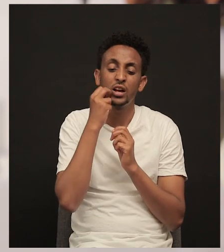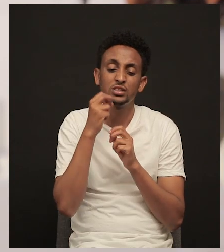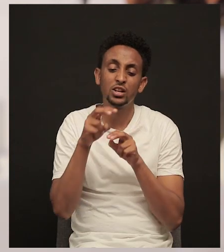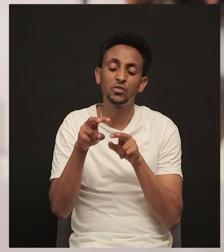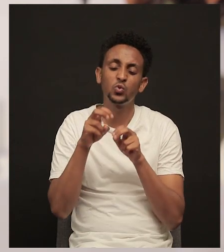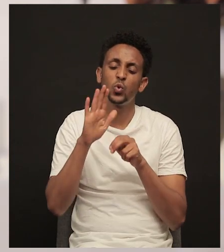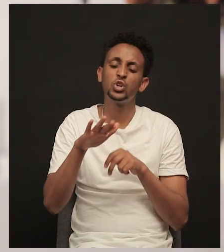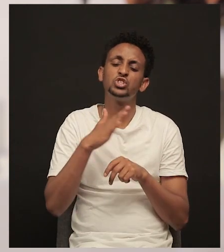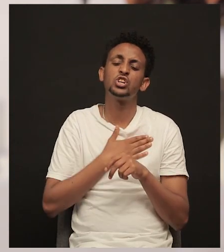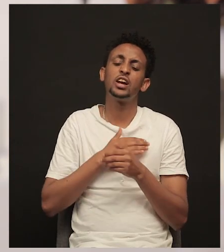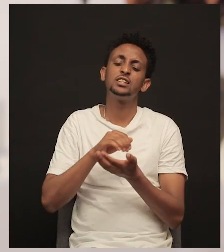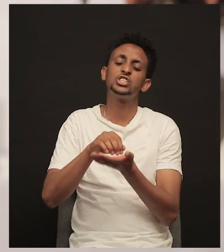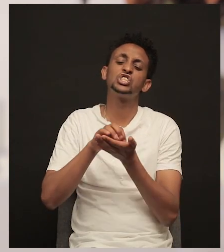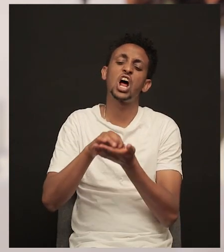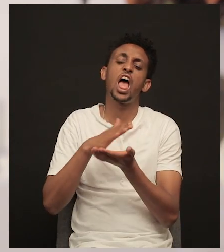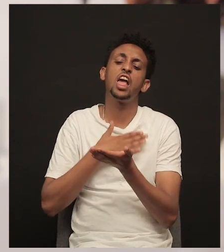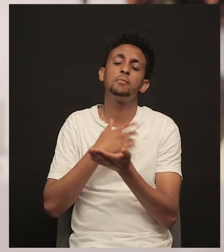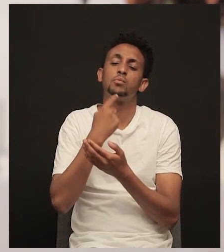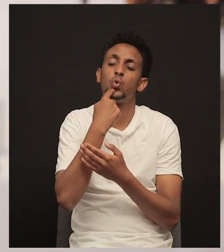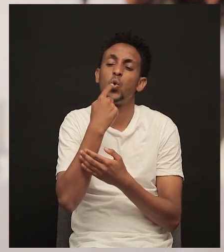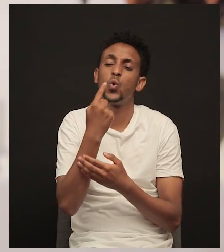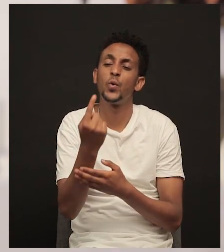ከፍቶ ልጅ ድርሻዬን ብሎ